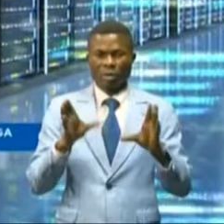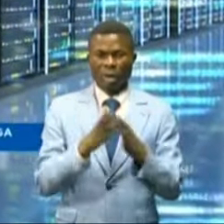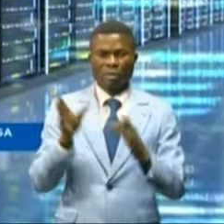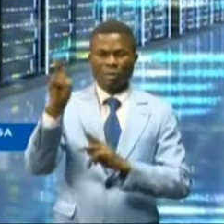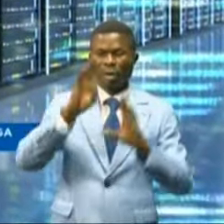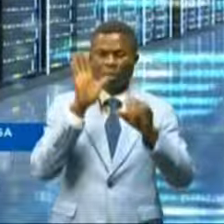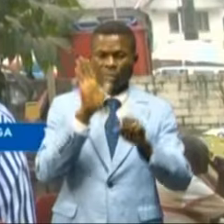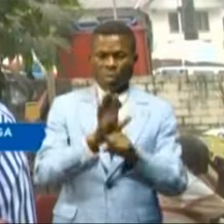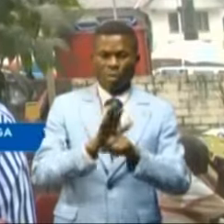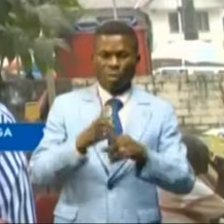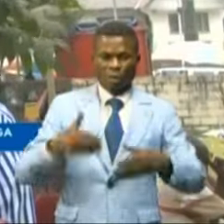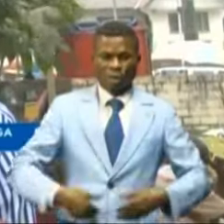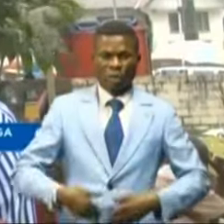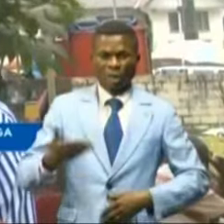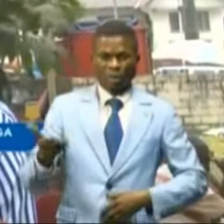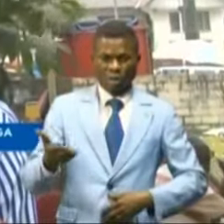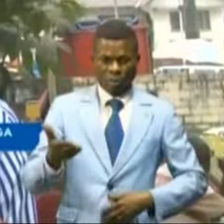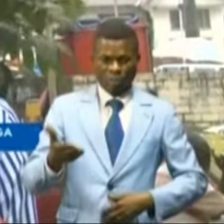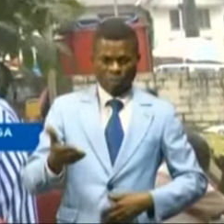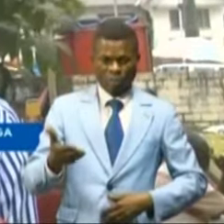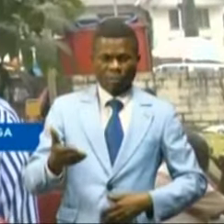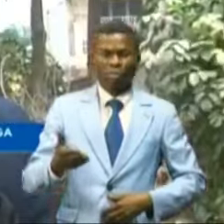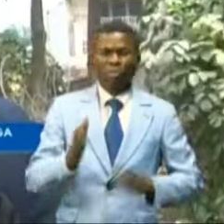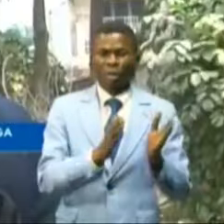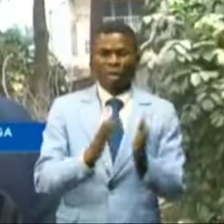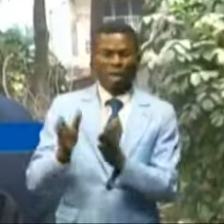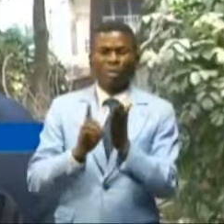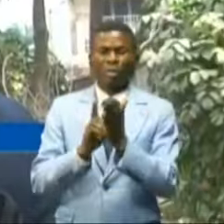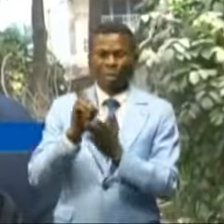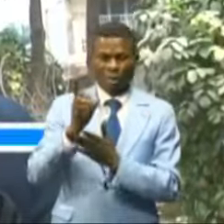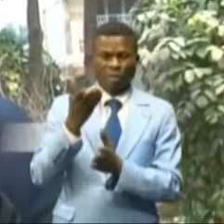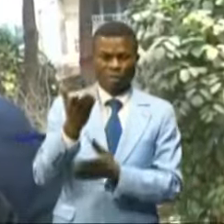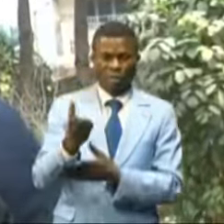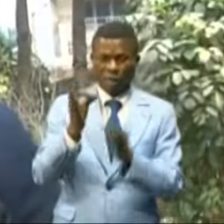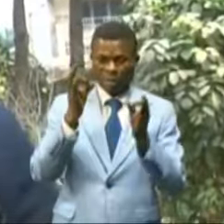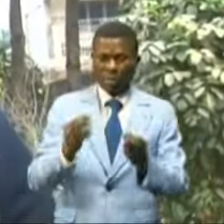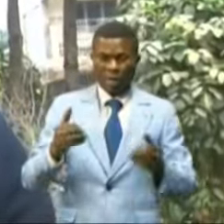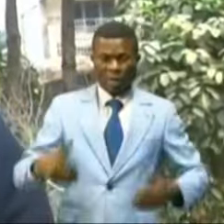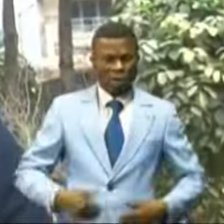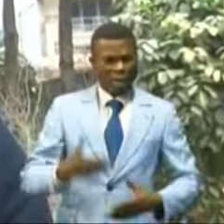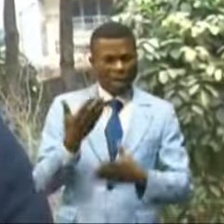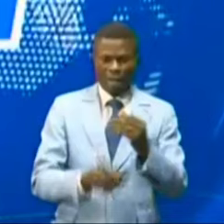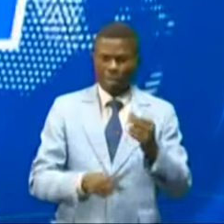population majoritairement jeune, ne peut envisager le développement sans la jeunesse.